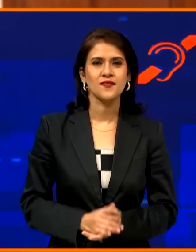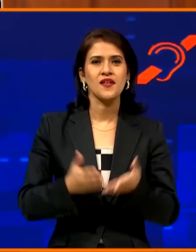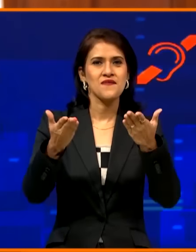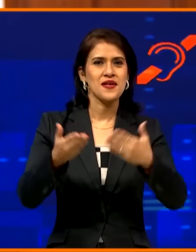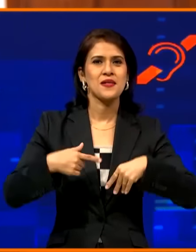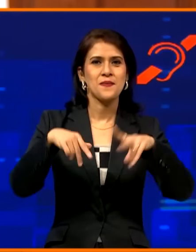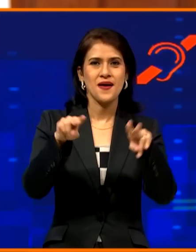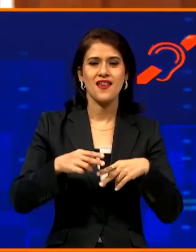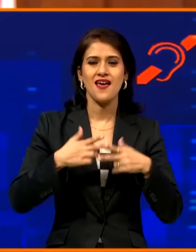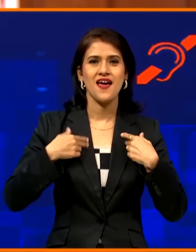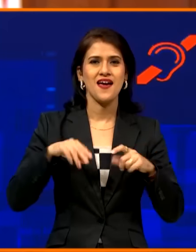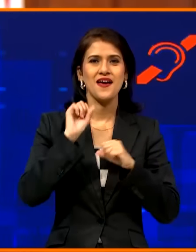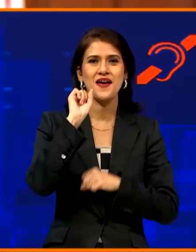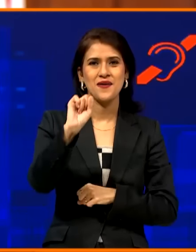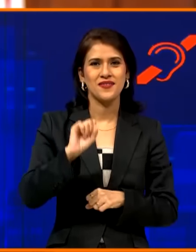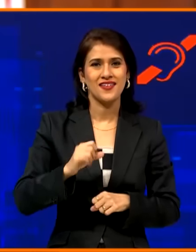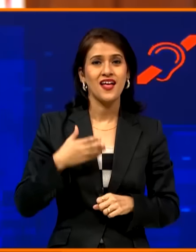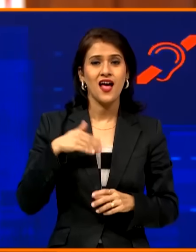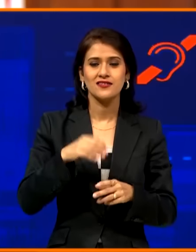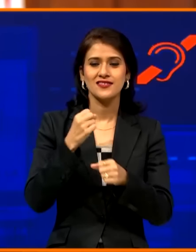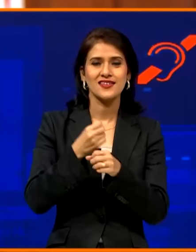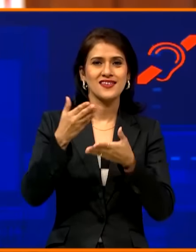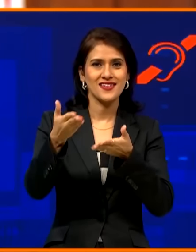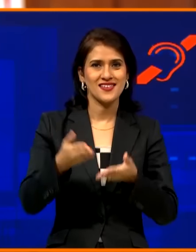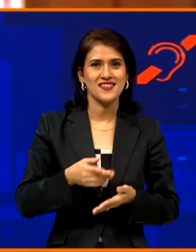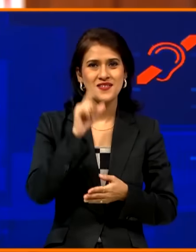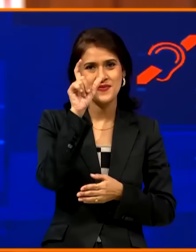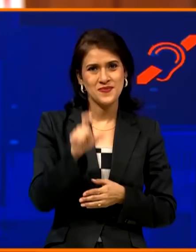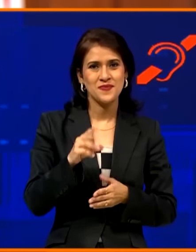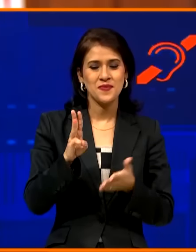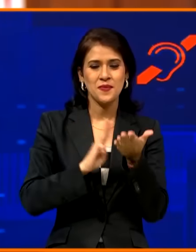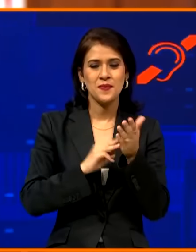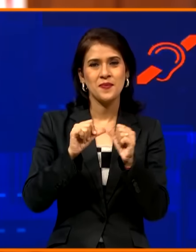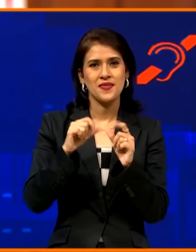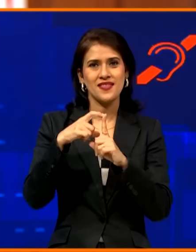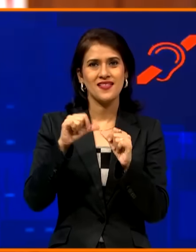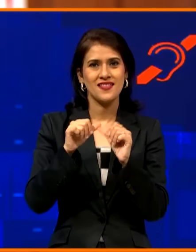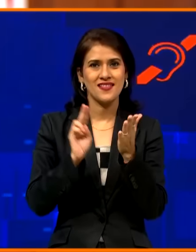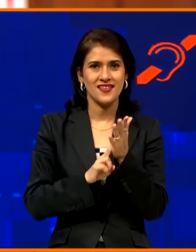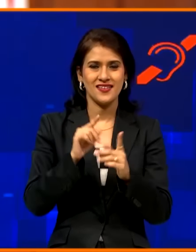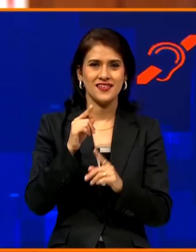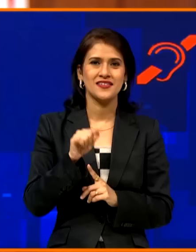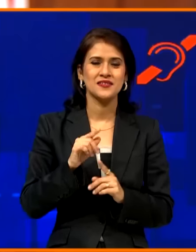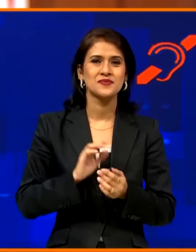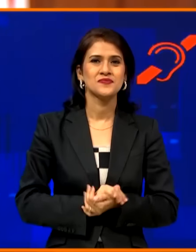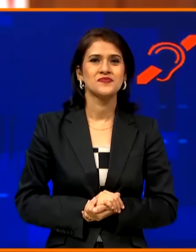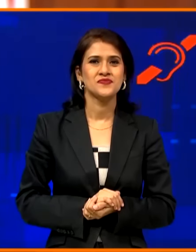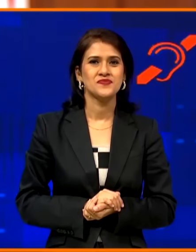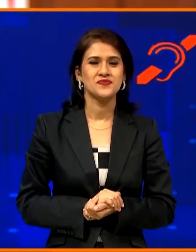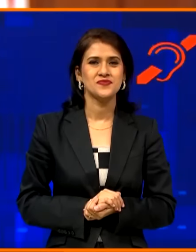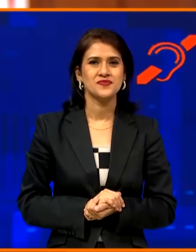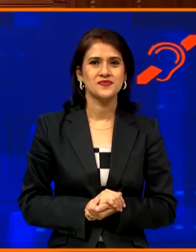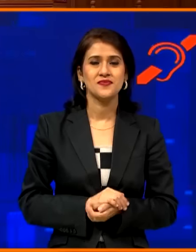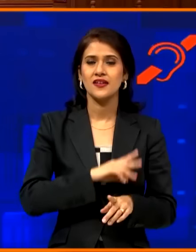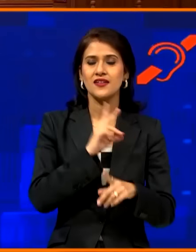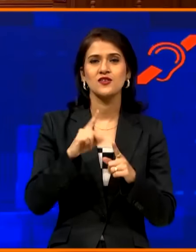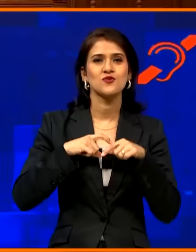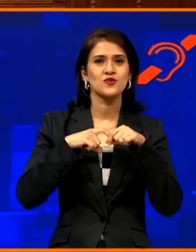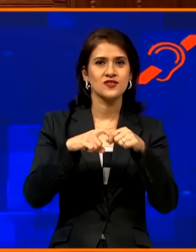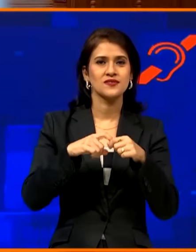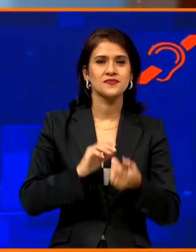वेलकम बैक आपके अदालत में आज हमारे मेहमान है जमीत उलमा हिंद के चीफ मौलाना महबूब मदनी आपकी अदालत में